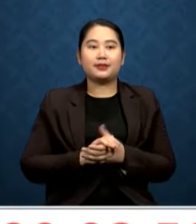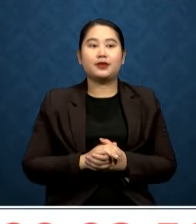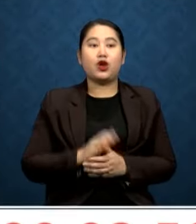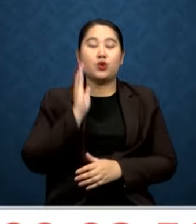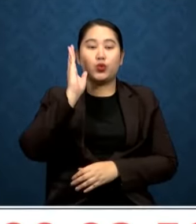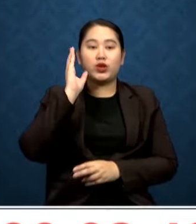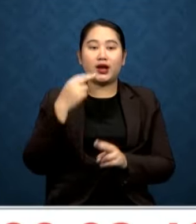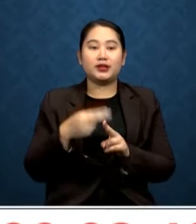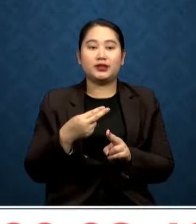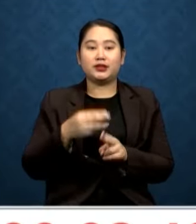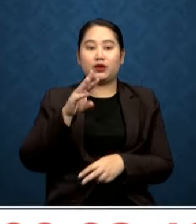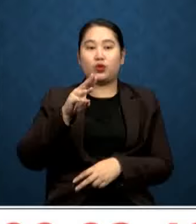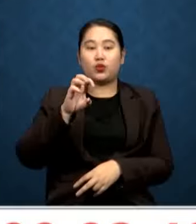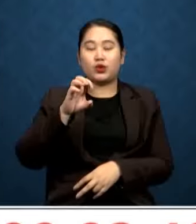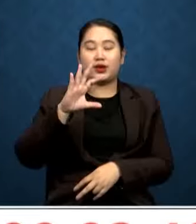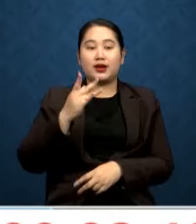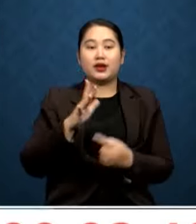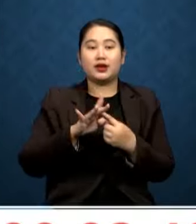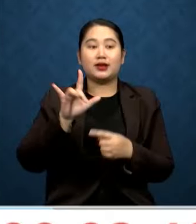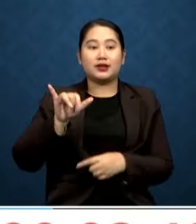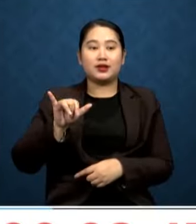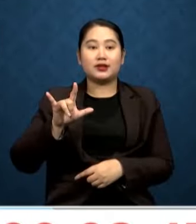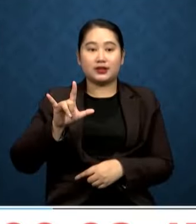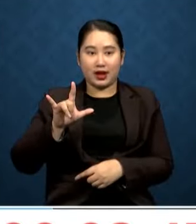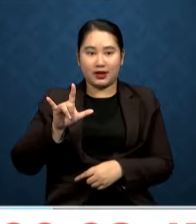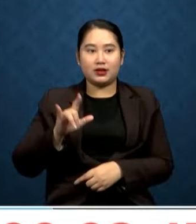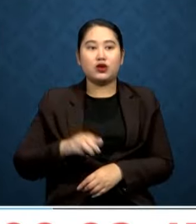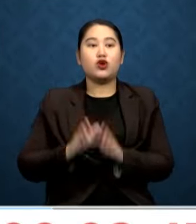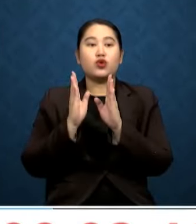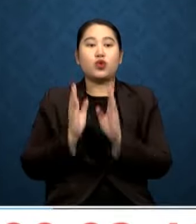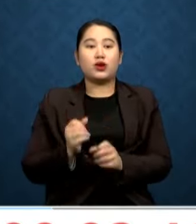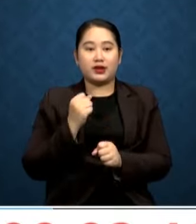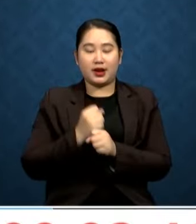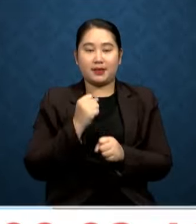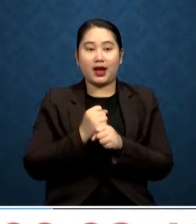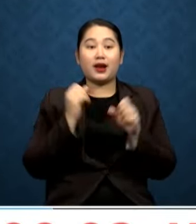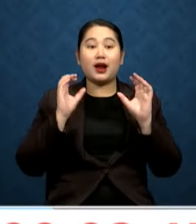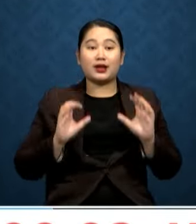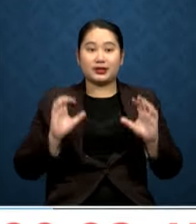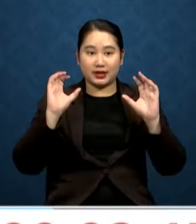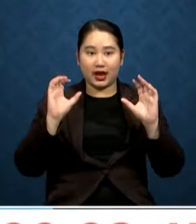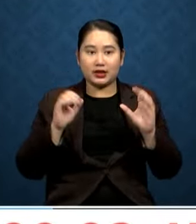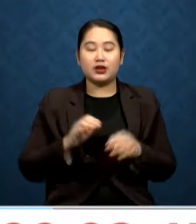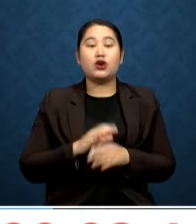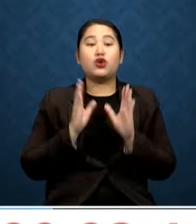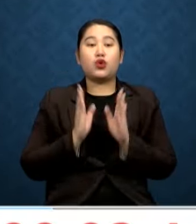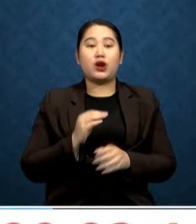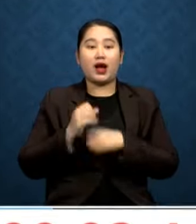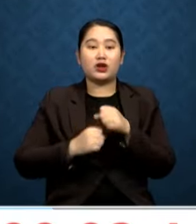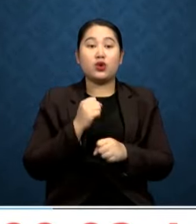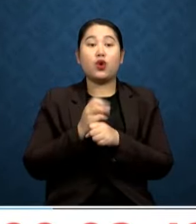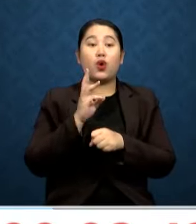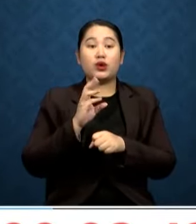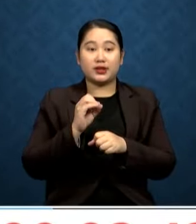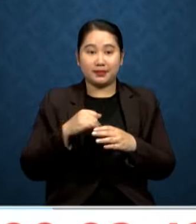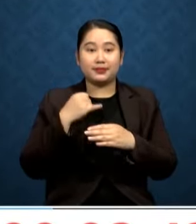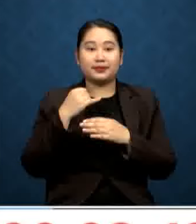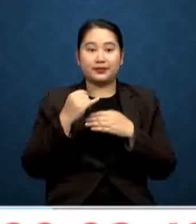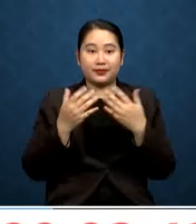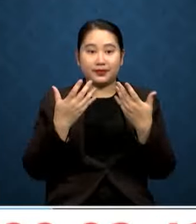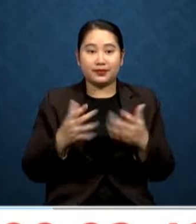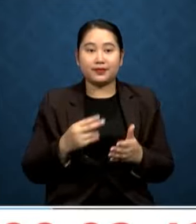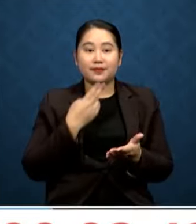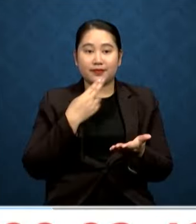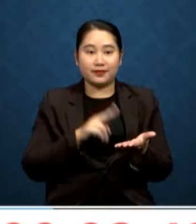วิชาญชัยชมพูนายกสมาคมลูกจ้างส่วนราชการและผู้รับบำเหน็จรายเดือนพร้อมตัวแทนได้